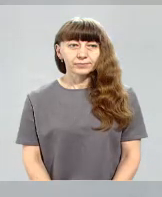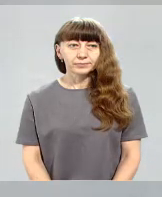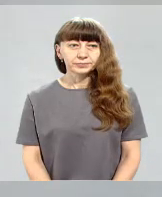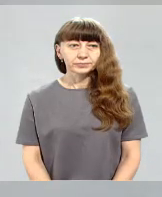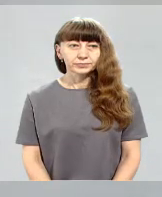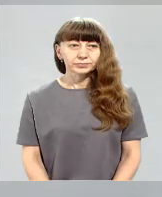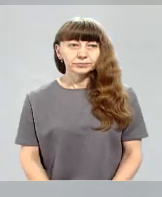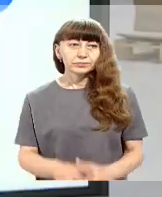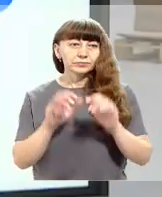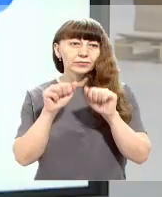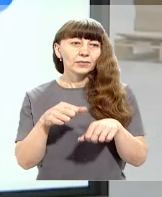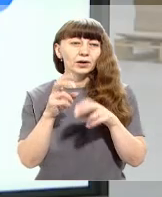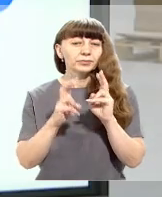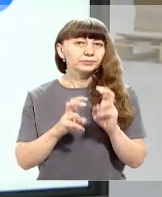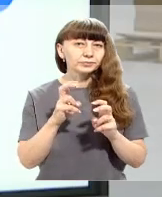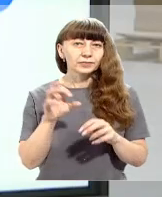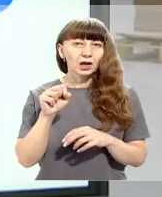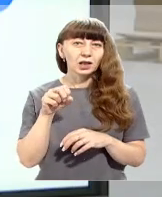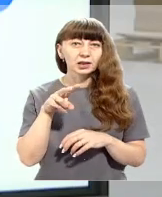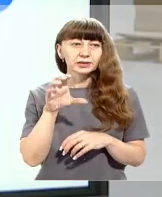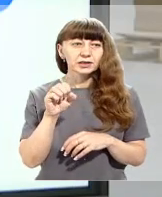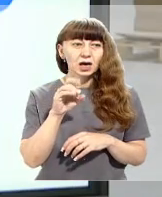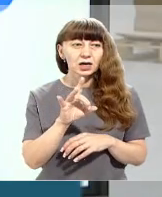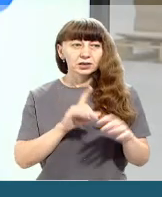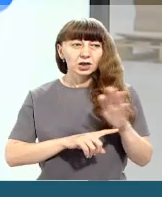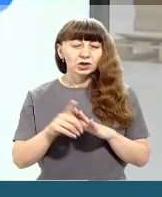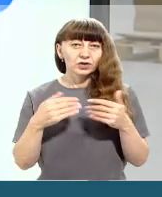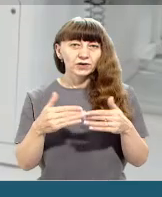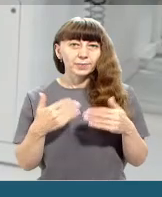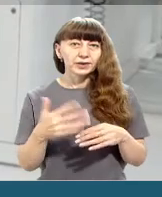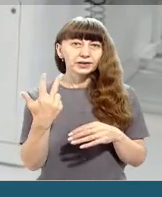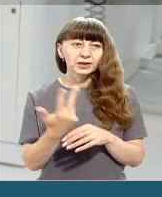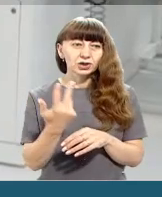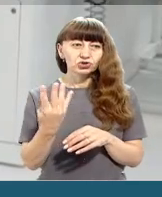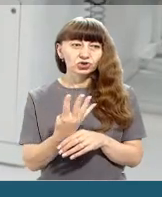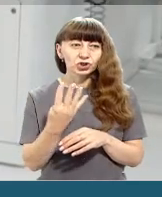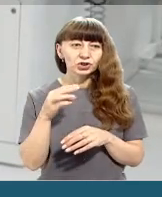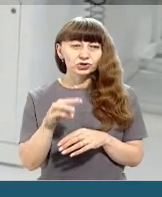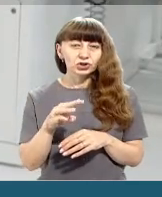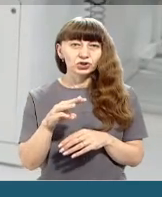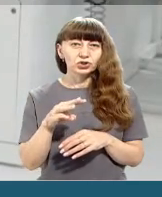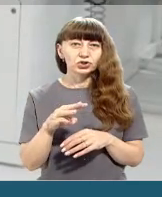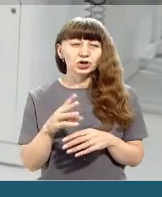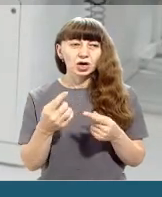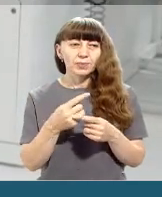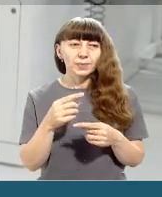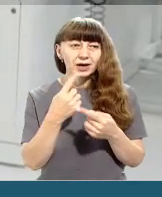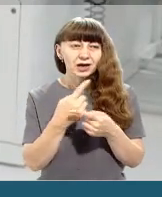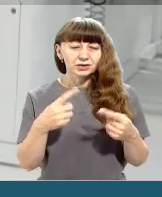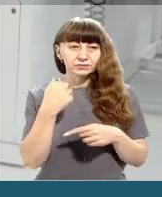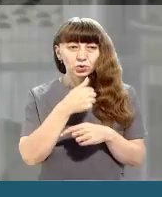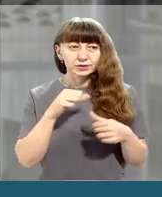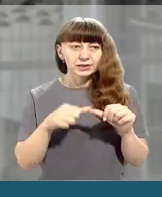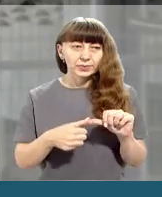Жылына 3-4 мың өнім шығара бастаған Алсар кәсіпорнының әлеуеті тұрақты. Құрылыс компаниясымен келісім шартқа отыру арқылы жұмыс реті жүзеге асады.